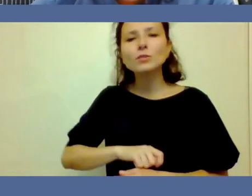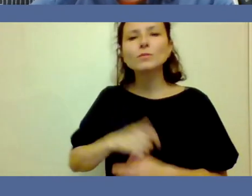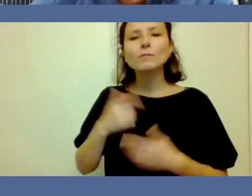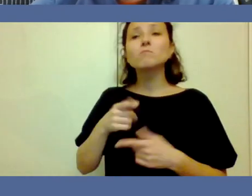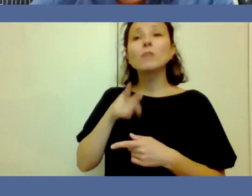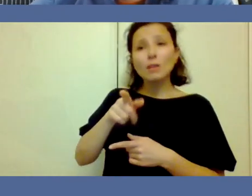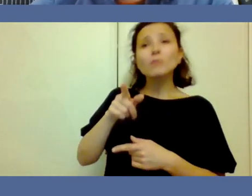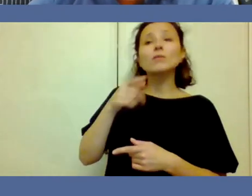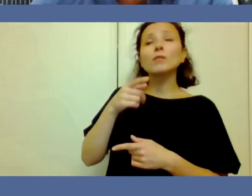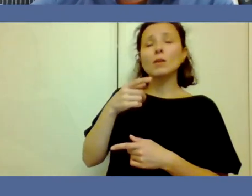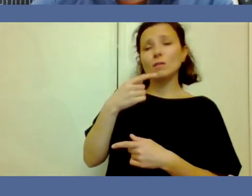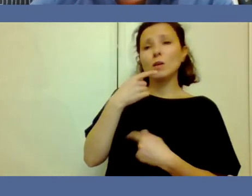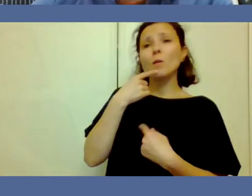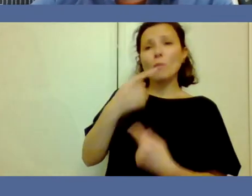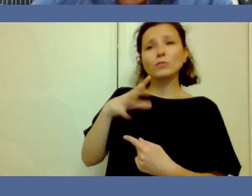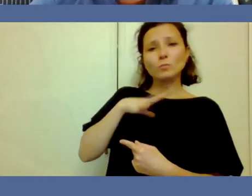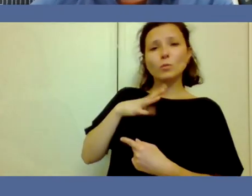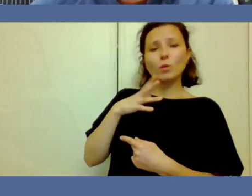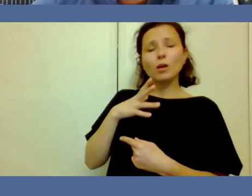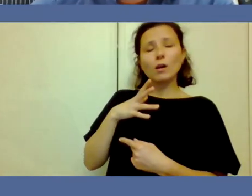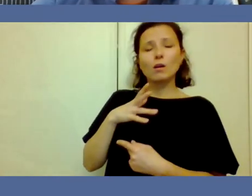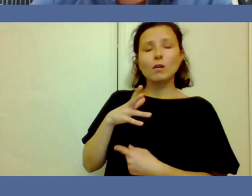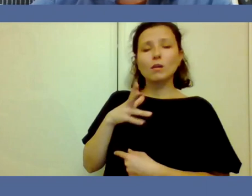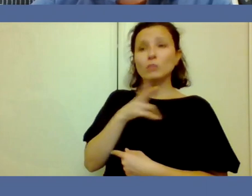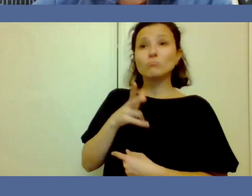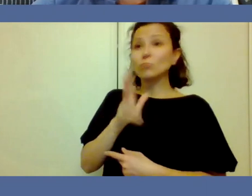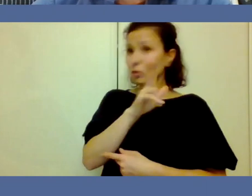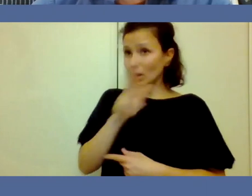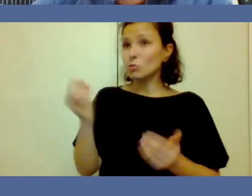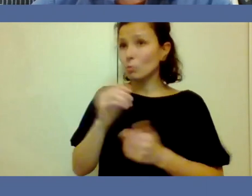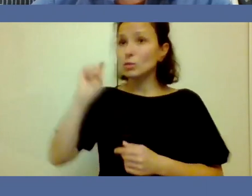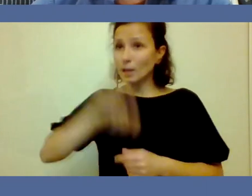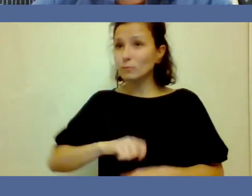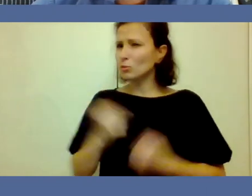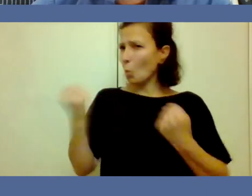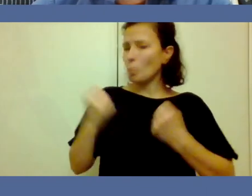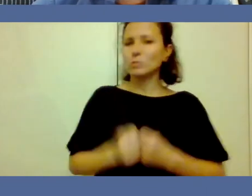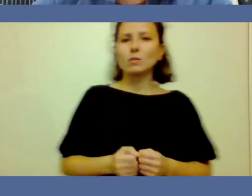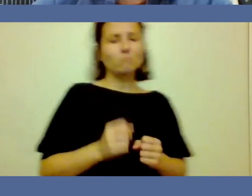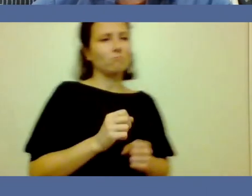Powiedziała Katarzyna Bonda. Każdy może zabić? To jest bardzo mocne. Tak jest.